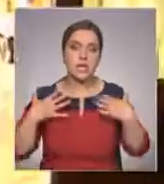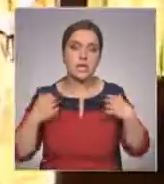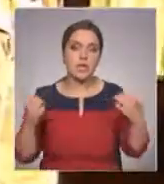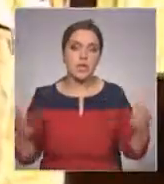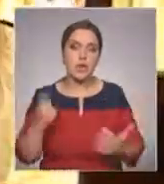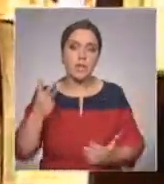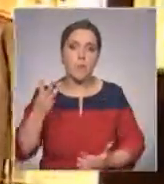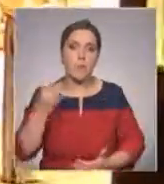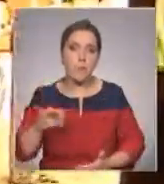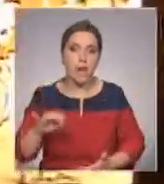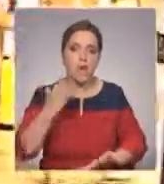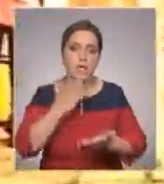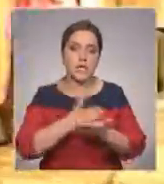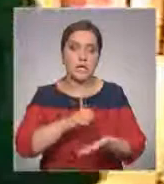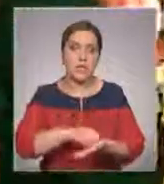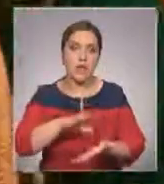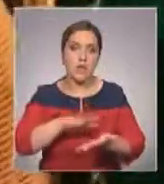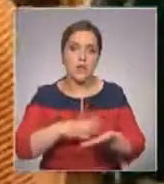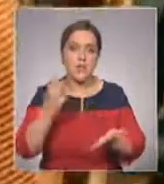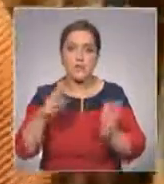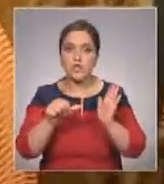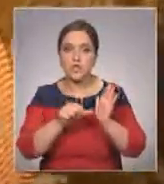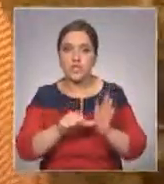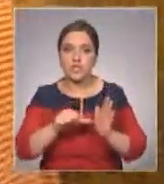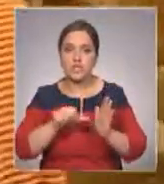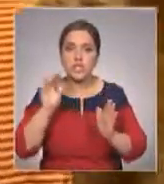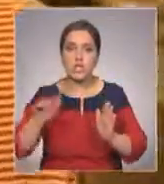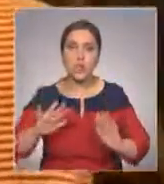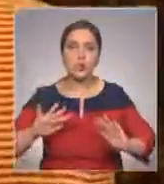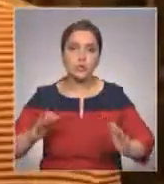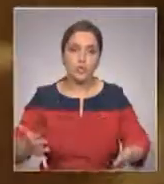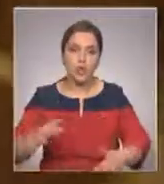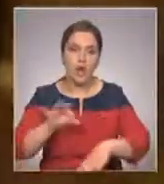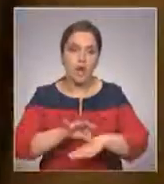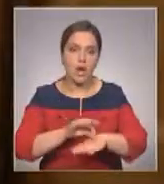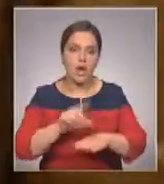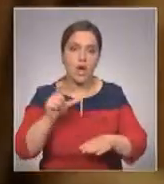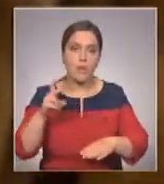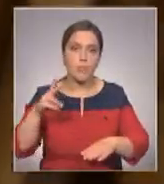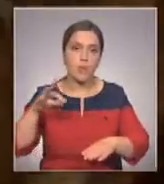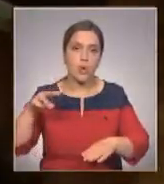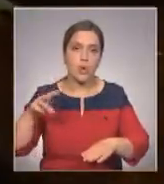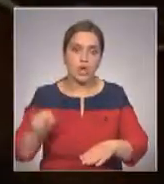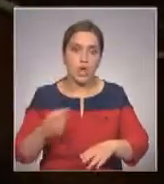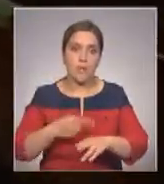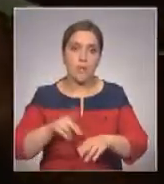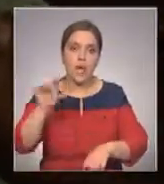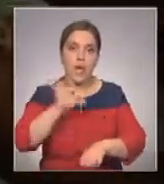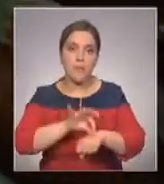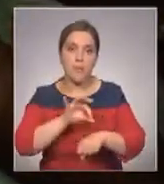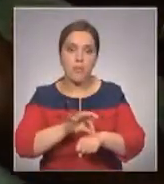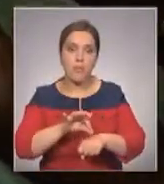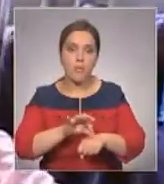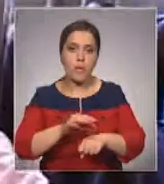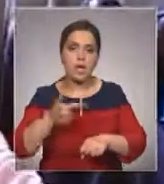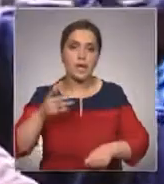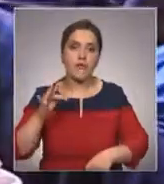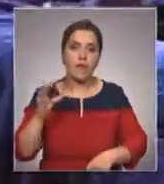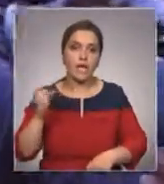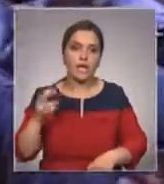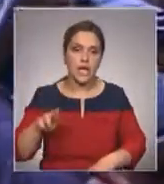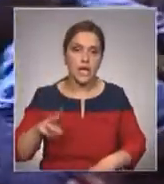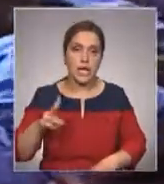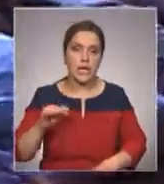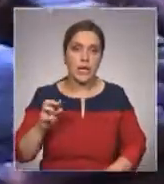на 1 мая зарегистрировано более 26 тысяч случаев заболевания лихорадкой Эбола. Очаг заражения расположен в таких странах, как